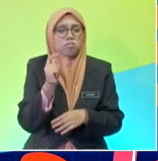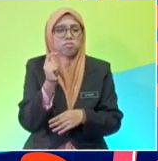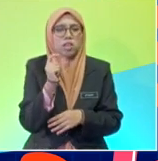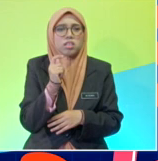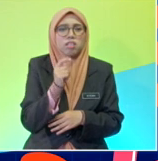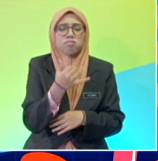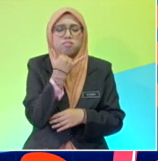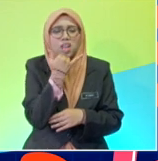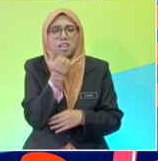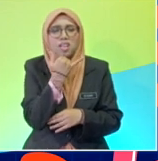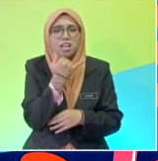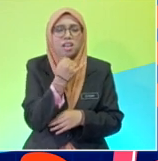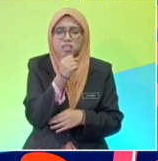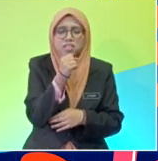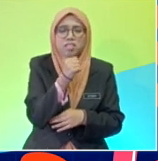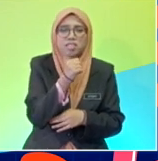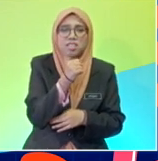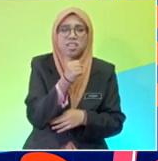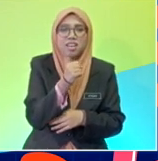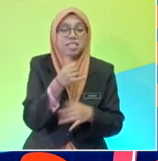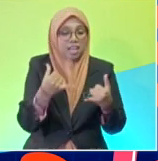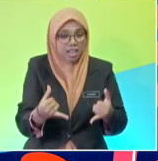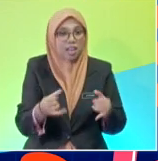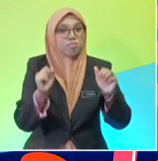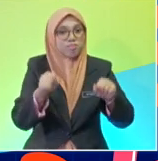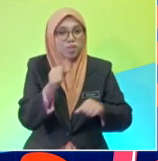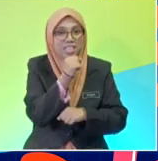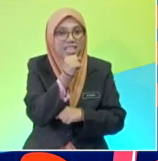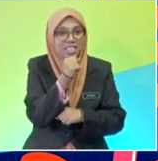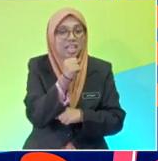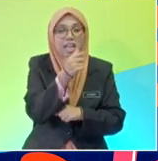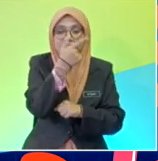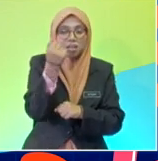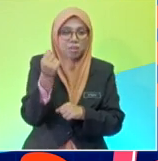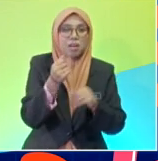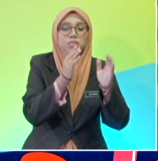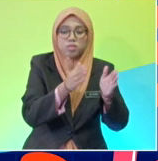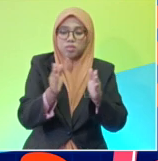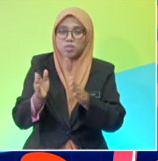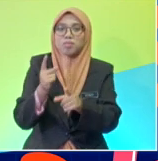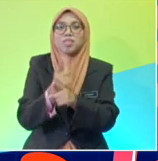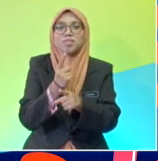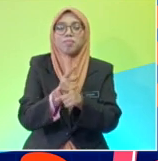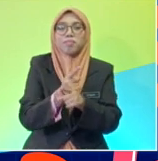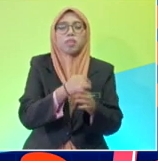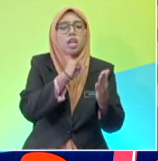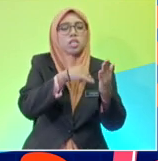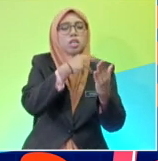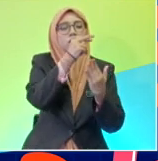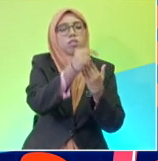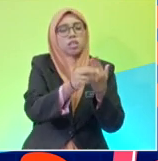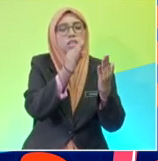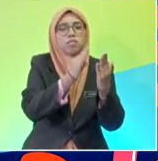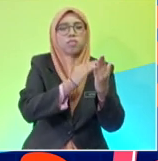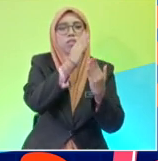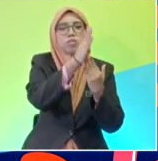betul ke tak betul, salah ke, kan? Jadi sekarang kita dah boleh nyanyi sebab kita dah nak susun betul-betul. Okey. Januari,